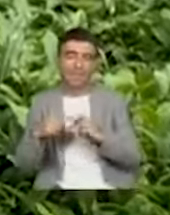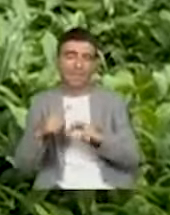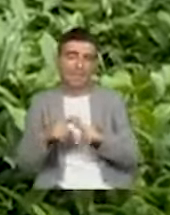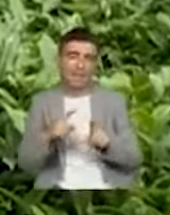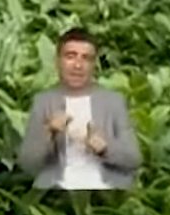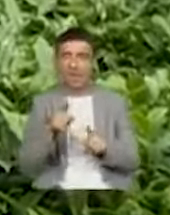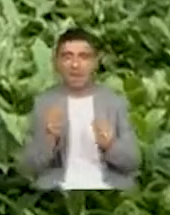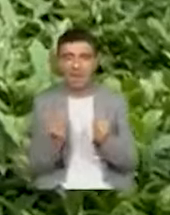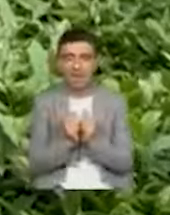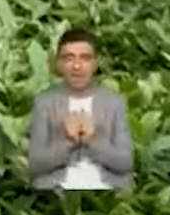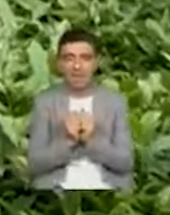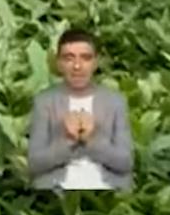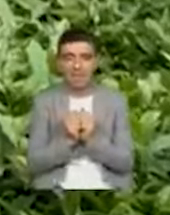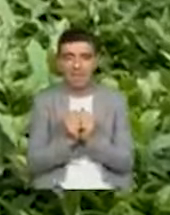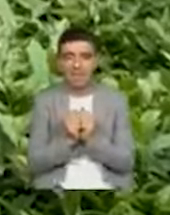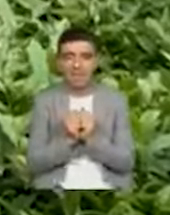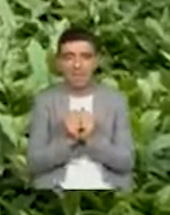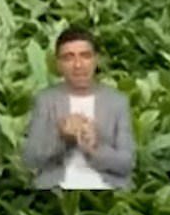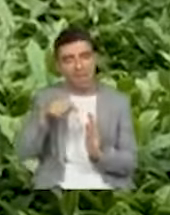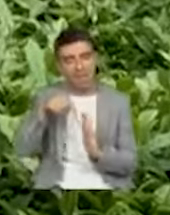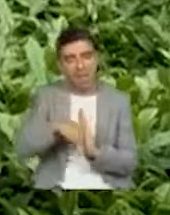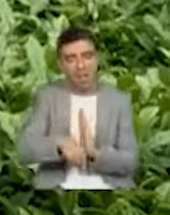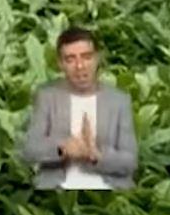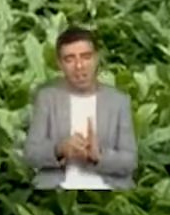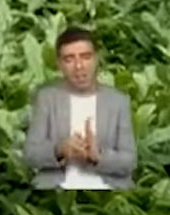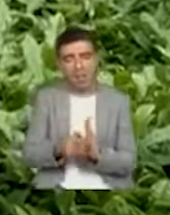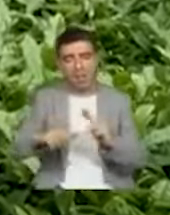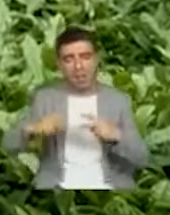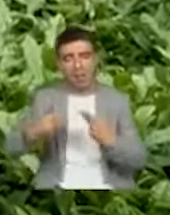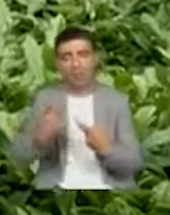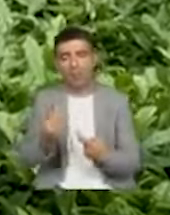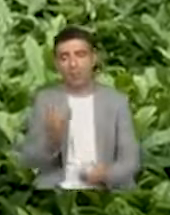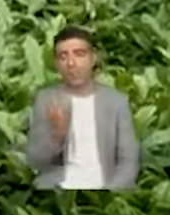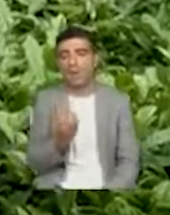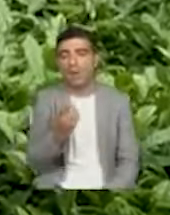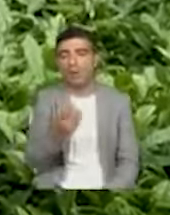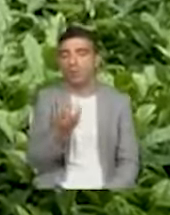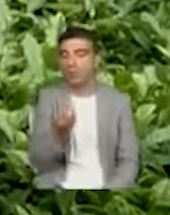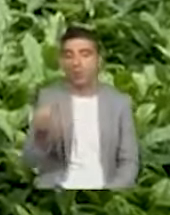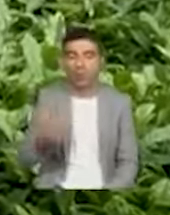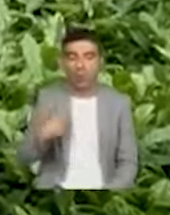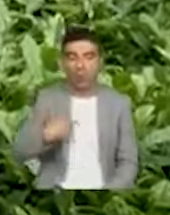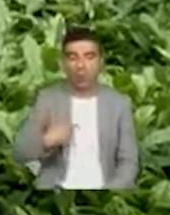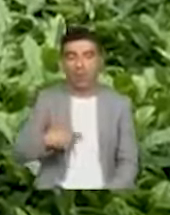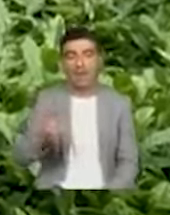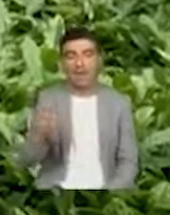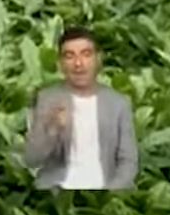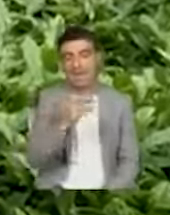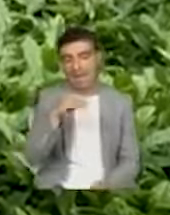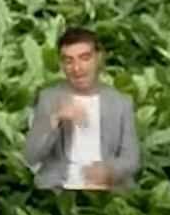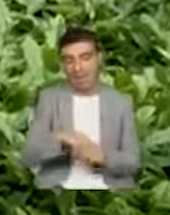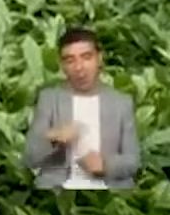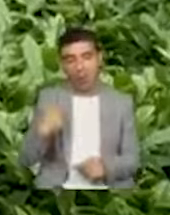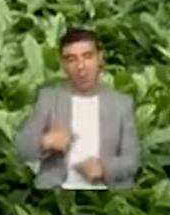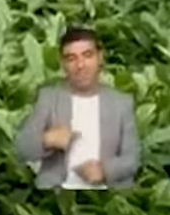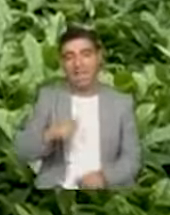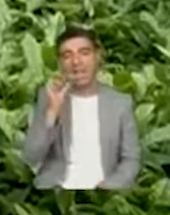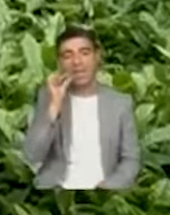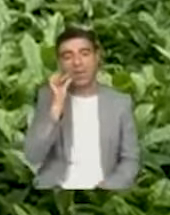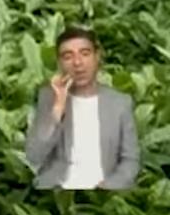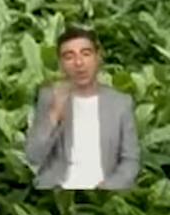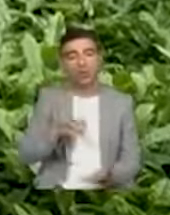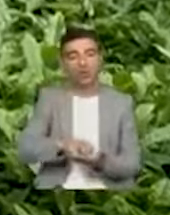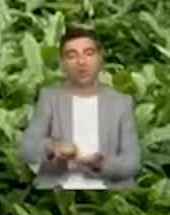demiyle alt demliğe geçmiş oluyor ve bardağımıza çok özel, rengi dingin, özel Giresun bölge